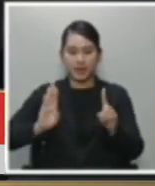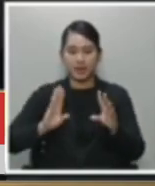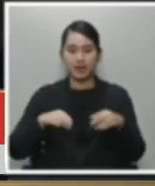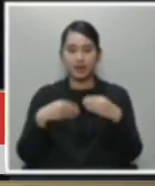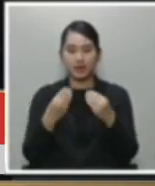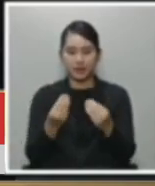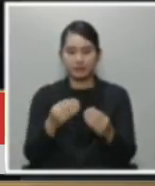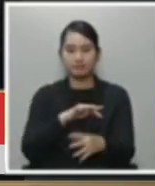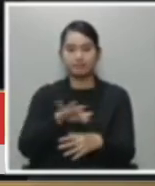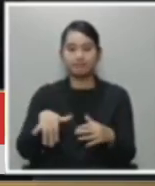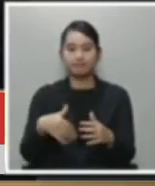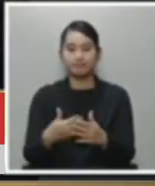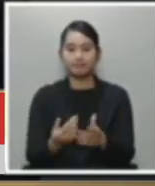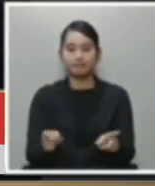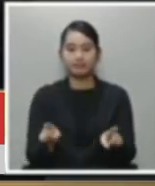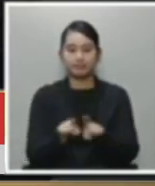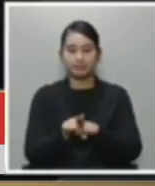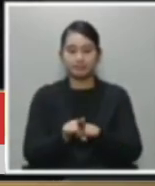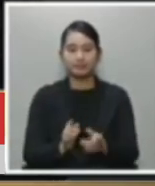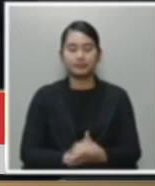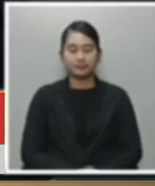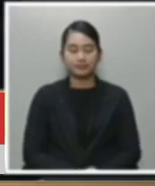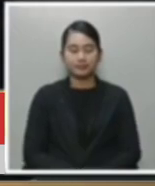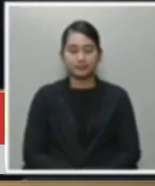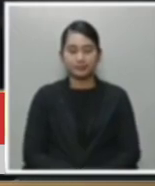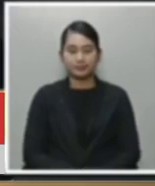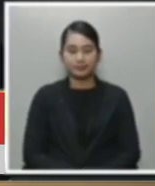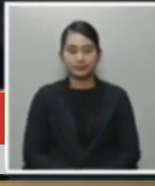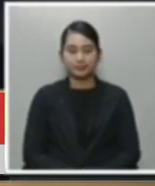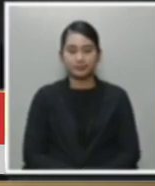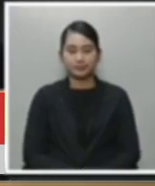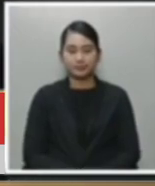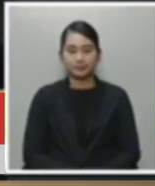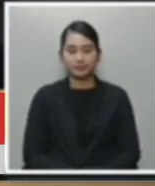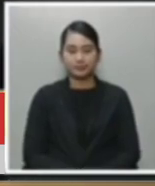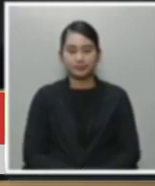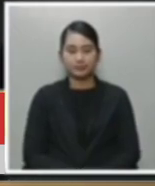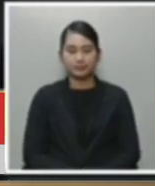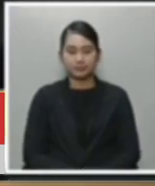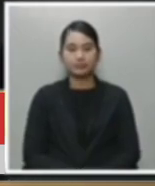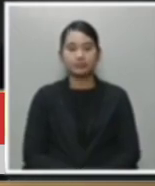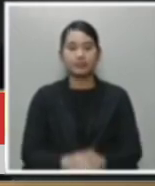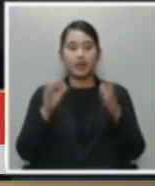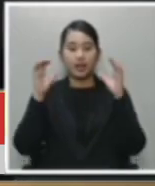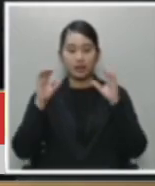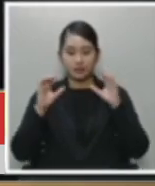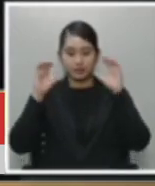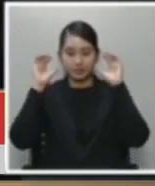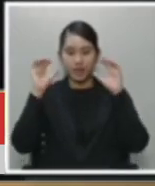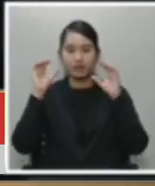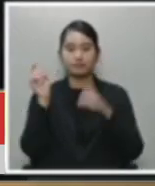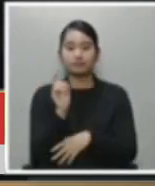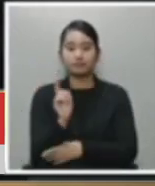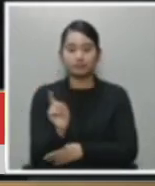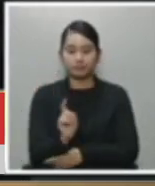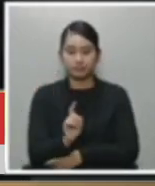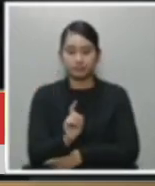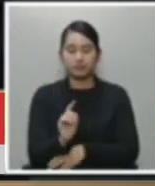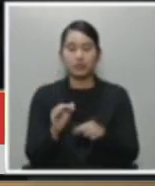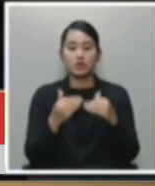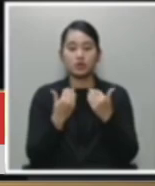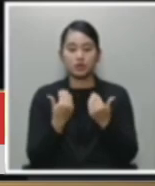วยเช่นกันสำหรับในส่วนของรัฐบาลนะครับเรียกกับเรียนท่านประธานว่าในปัจ